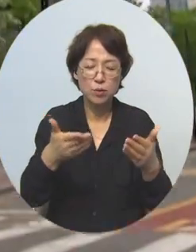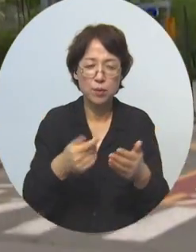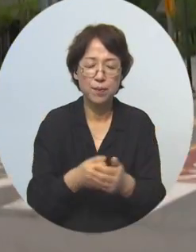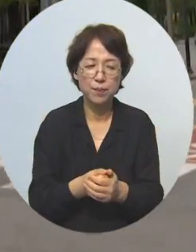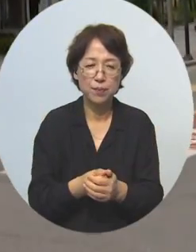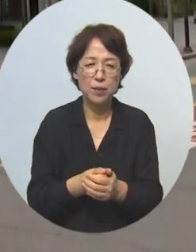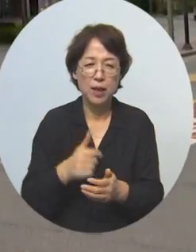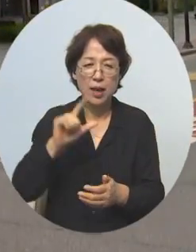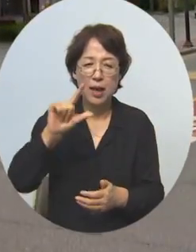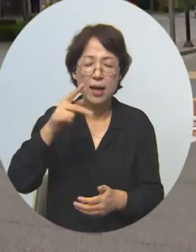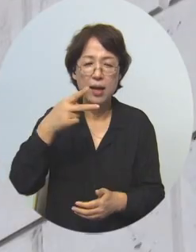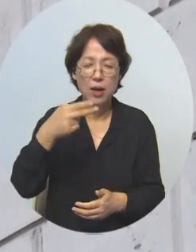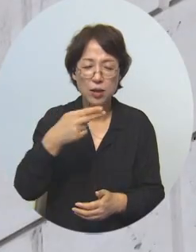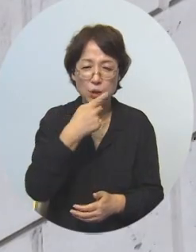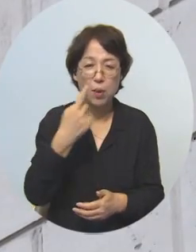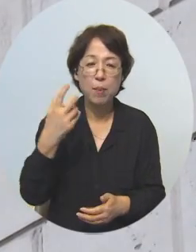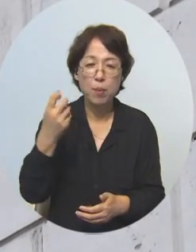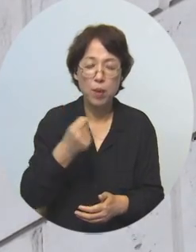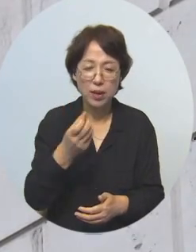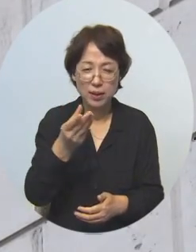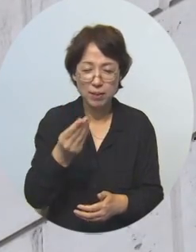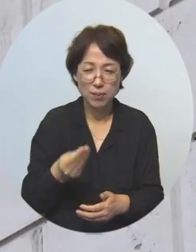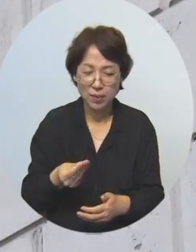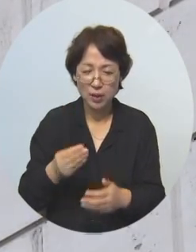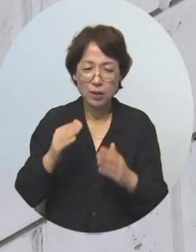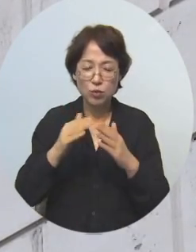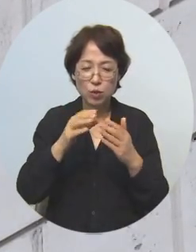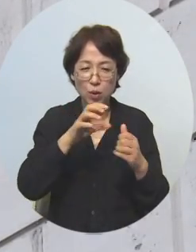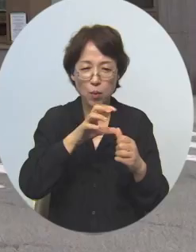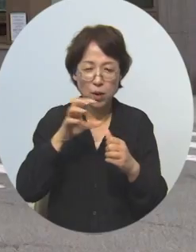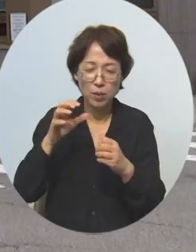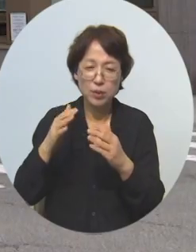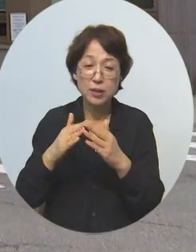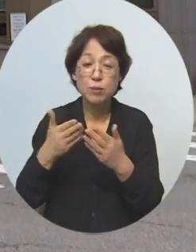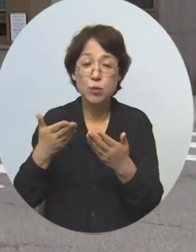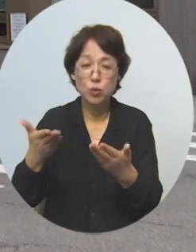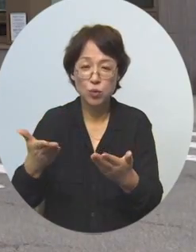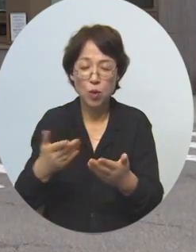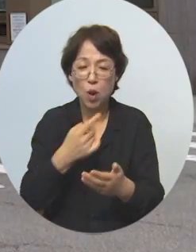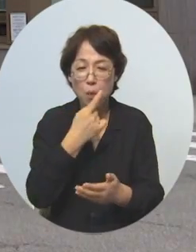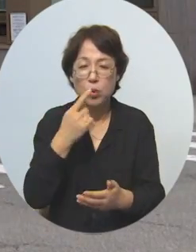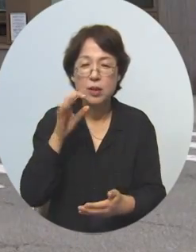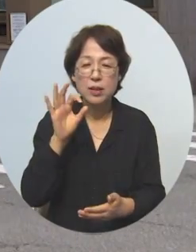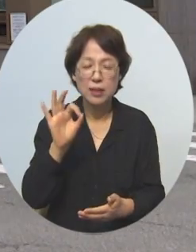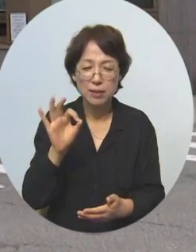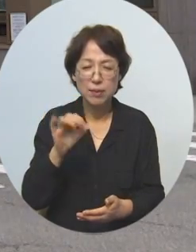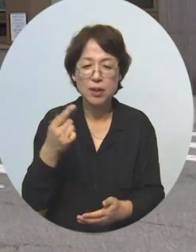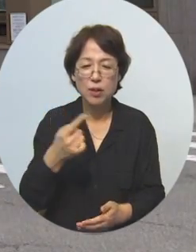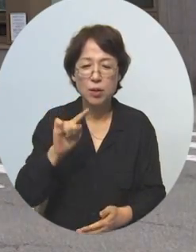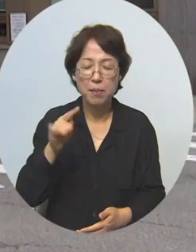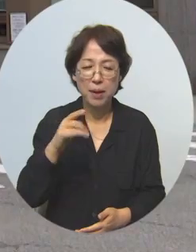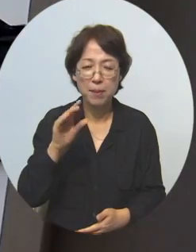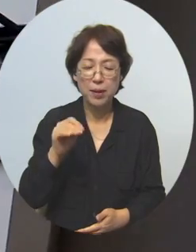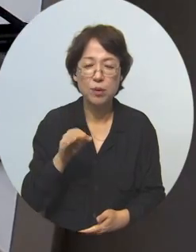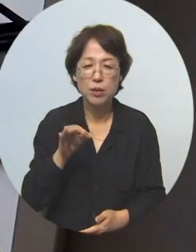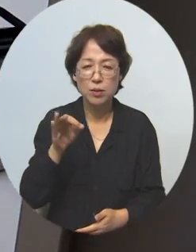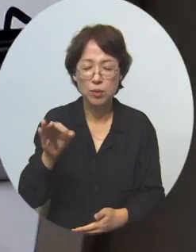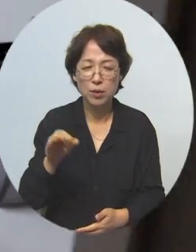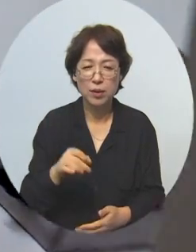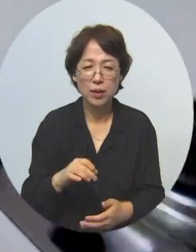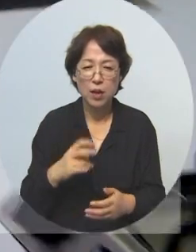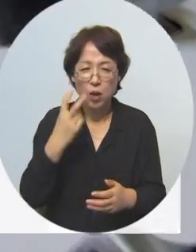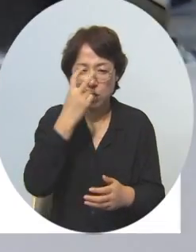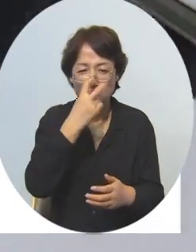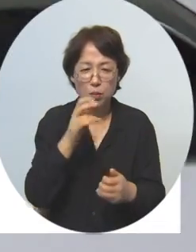토지주택 공사에서 확보한 매입 임대 주택을 활용 주거지를 제공하고 보증금 1100만 원을 지원합니다 아이돌봄